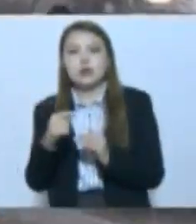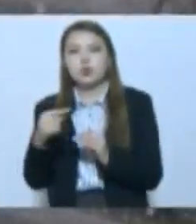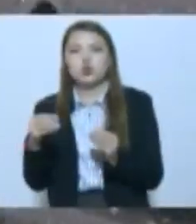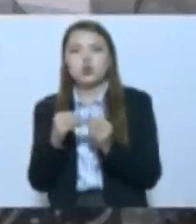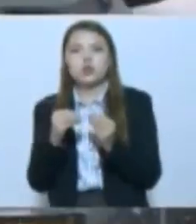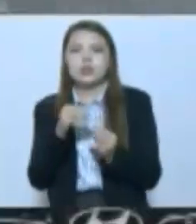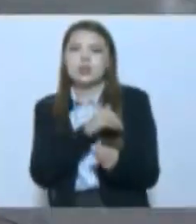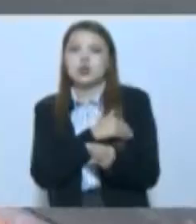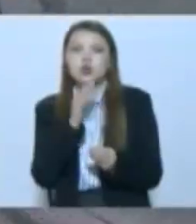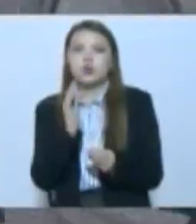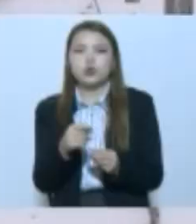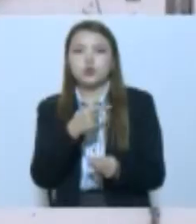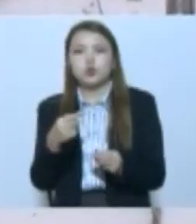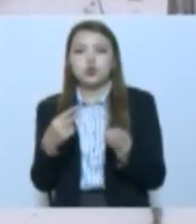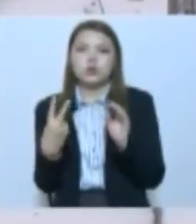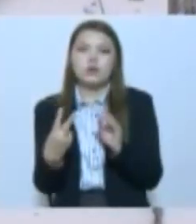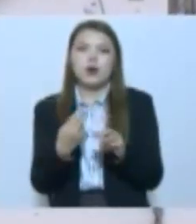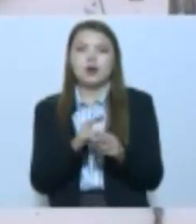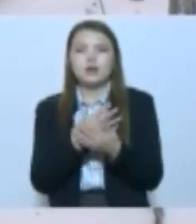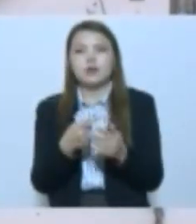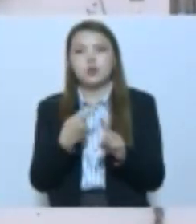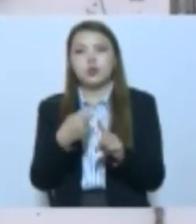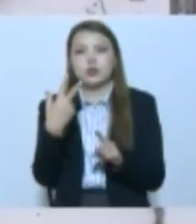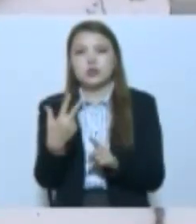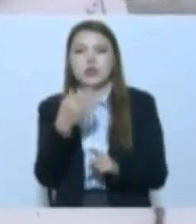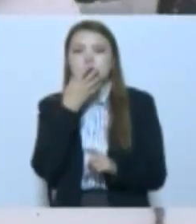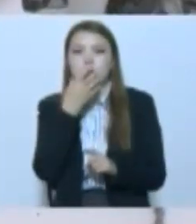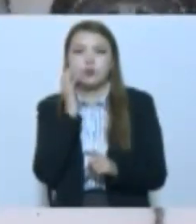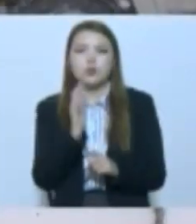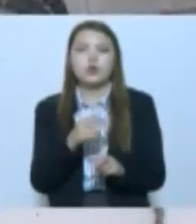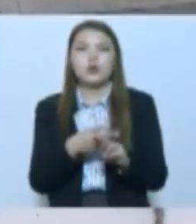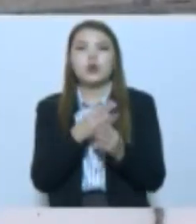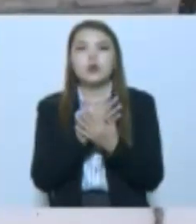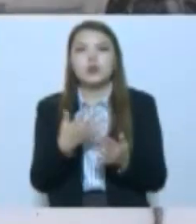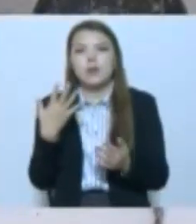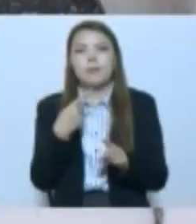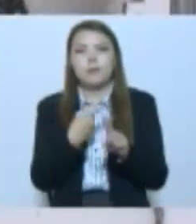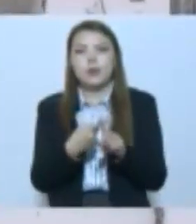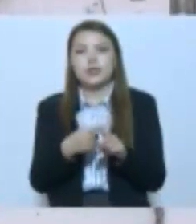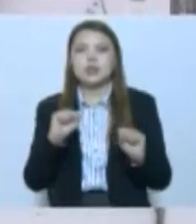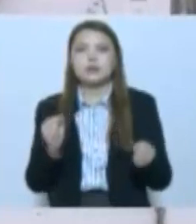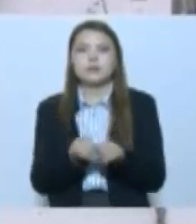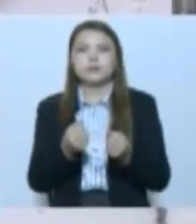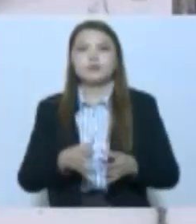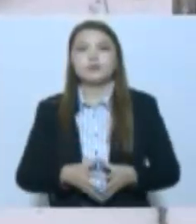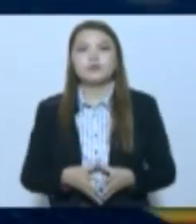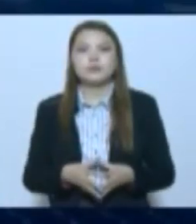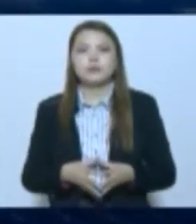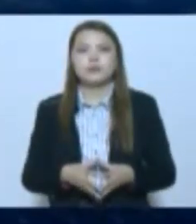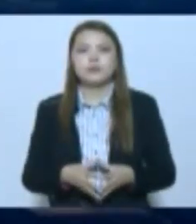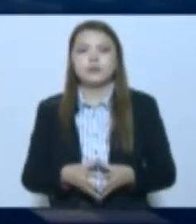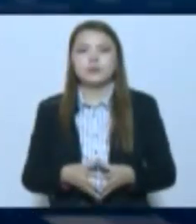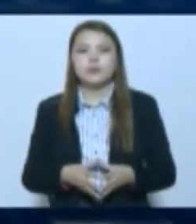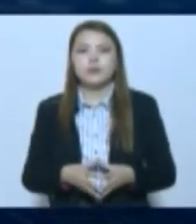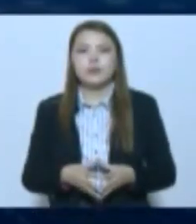10 градусов, днем до минус 2, плюс 3 градусов тепла. На севере области ожидается 5 градусов мороза. В